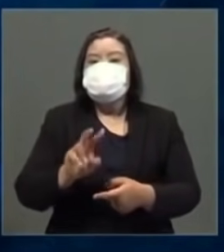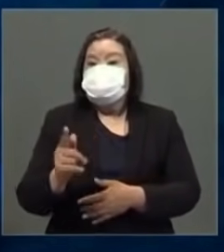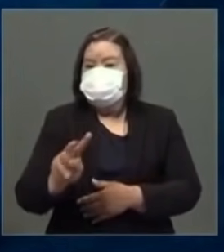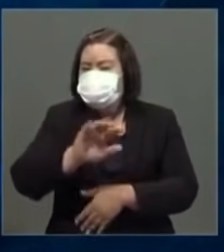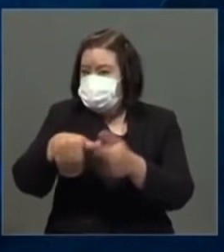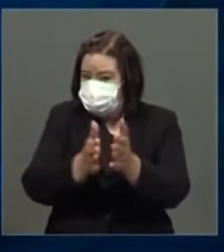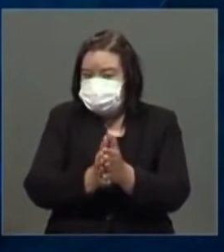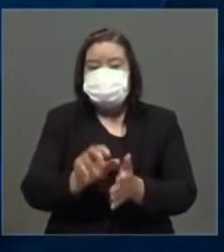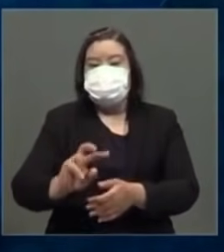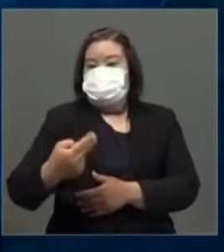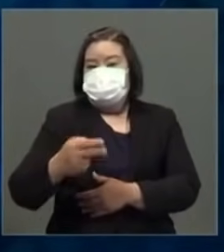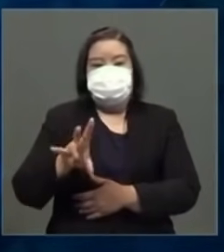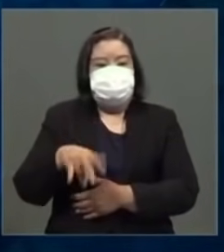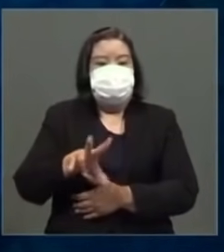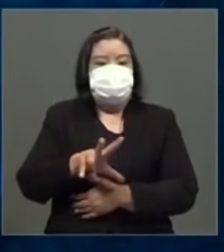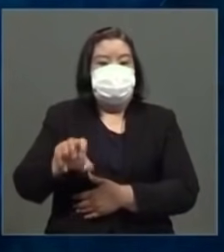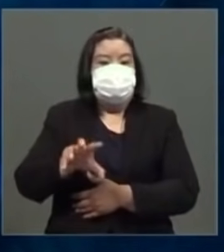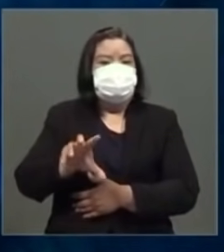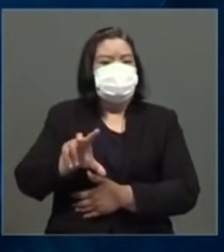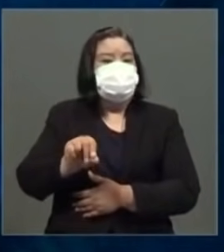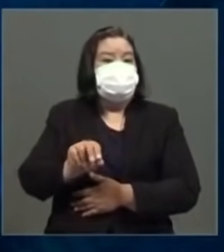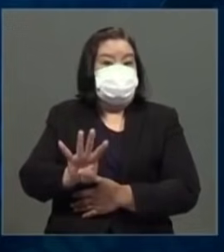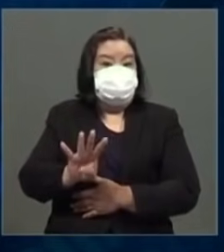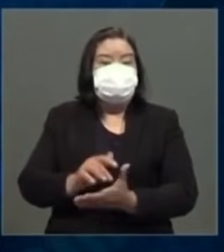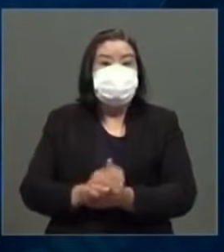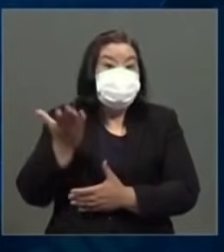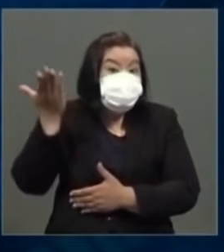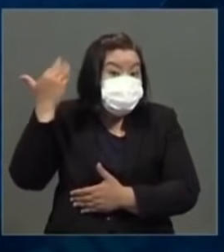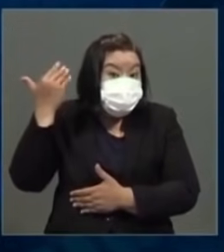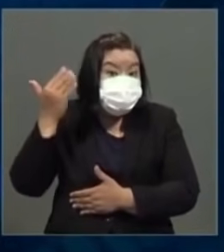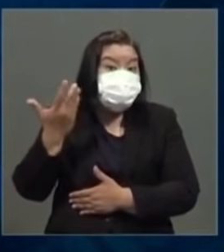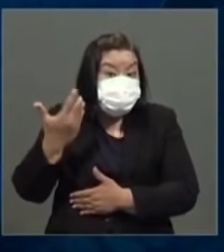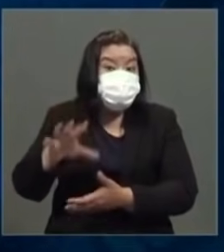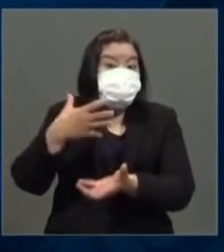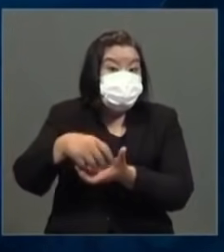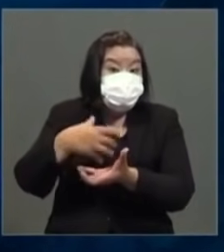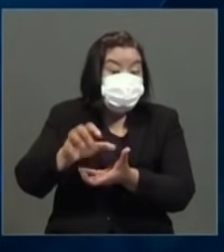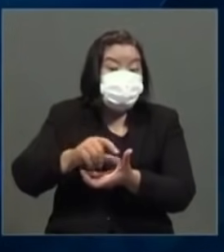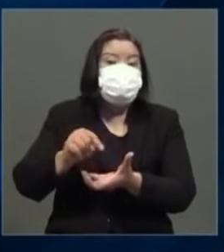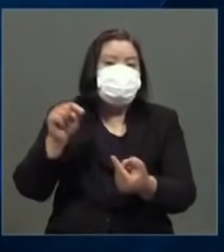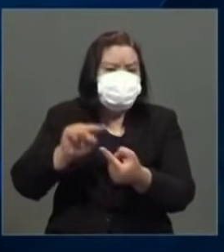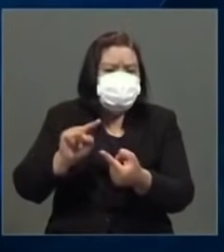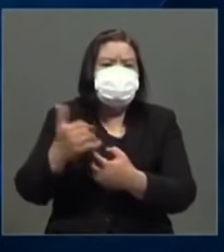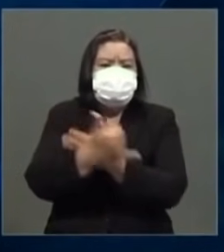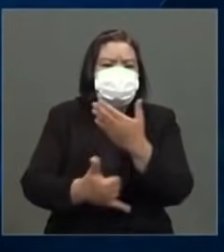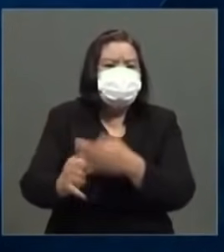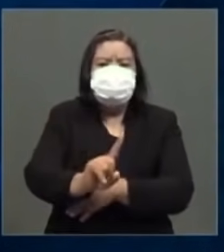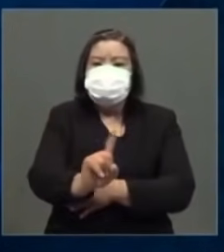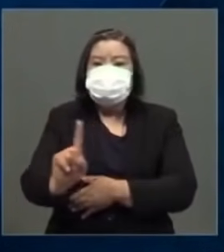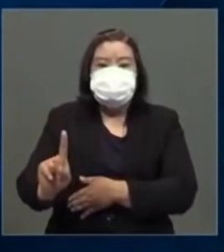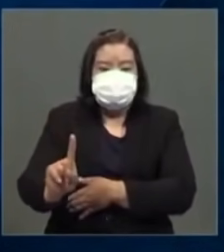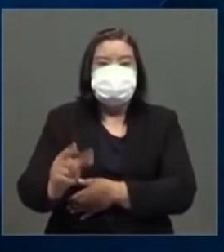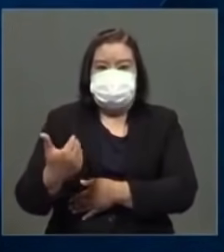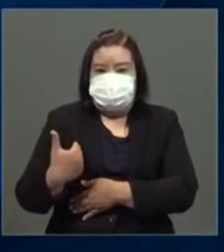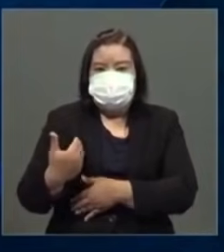ที่ 27,334 เมื่อวานนี้ที่ผมนำเรียนไปนะครับว่าก็ในประเทศที่มีการ